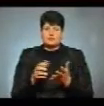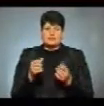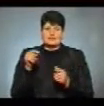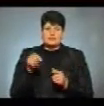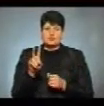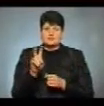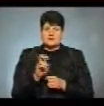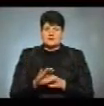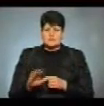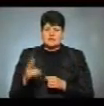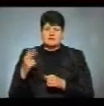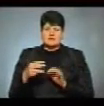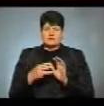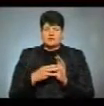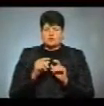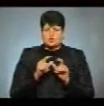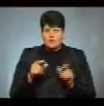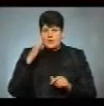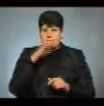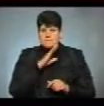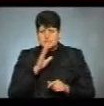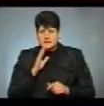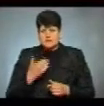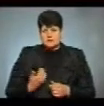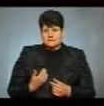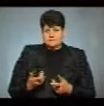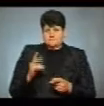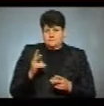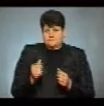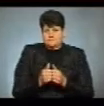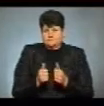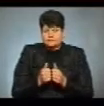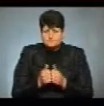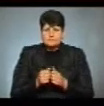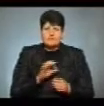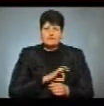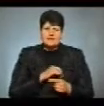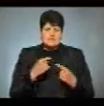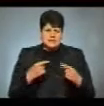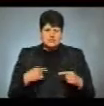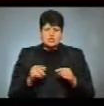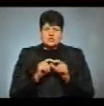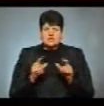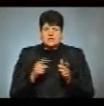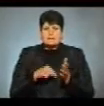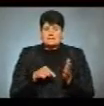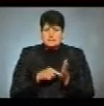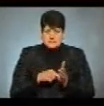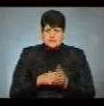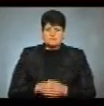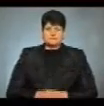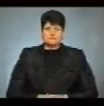1200 учнів 28-ї школи, їх батьки, жителі мікрорайону Сонячний та вихованці інших шкіл міста. На святі побували